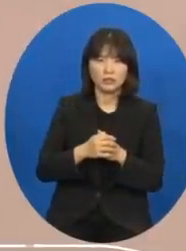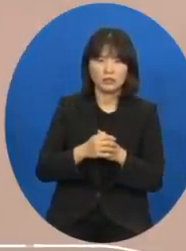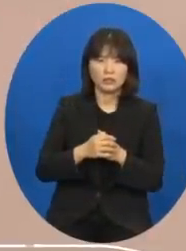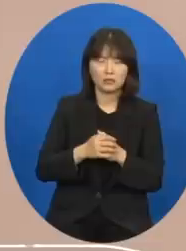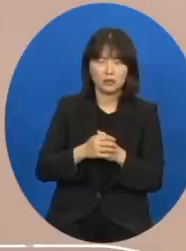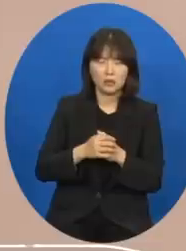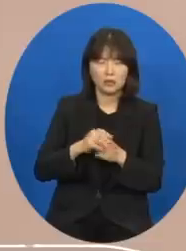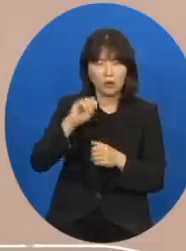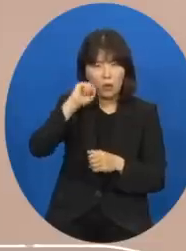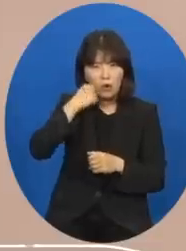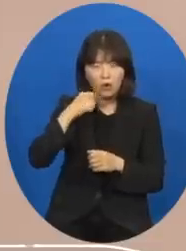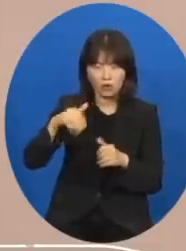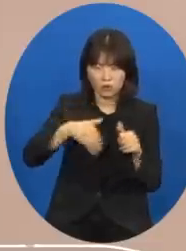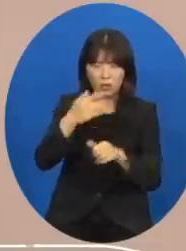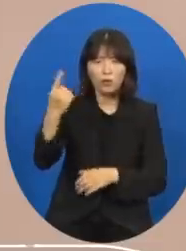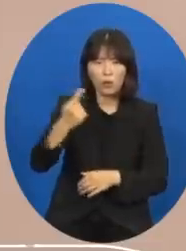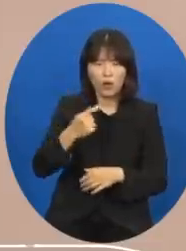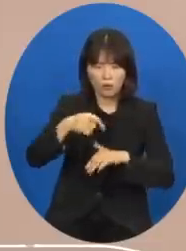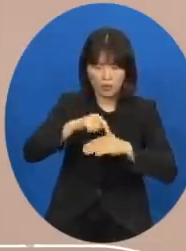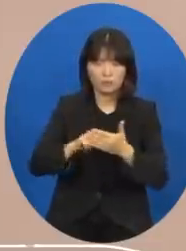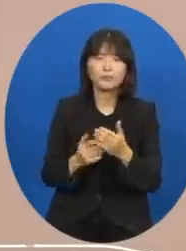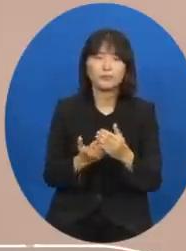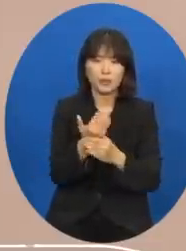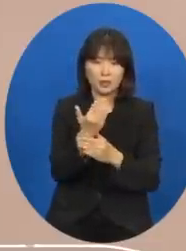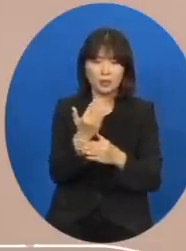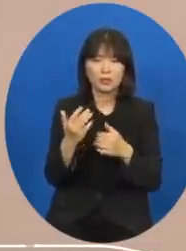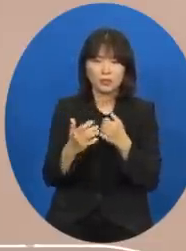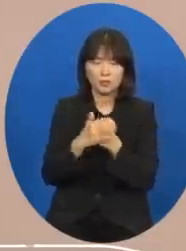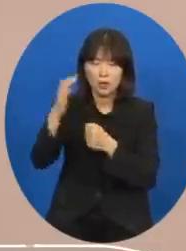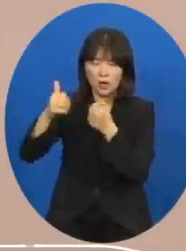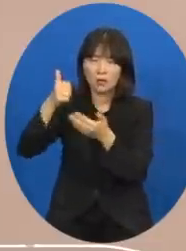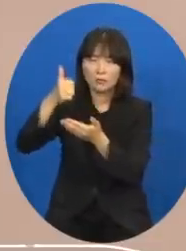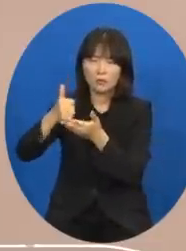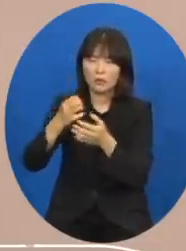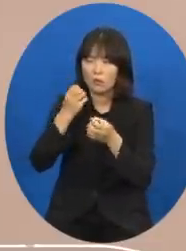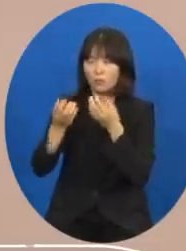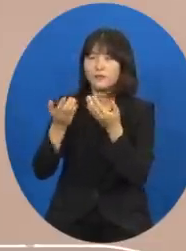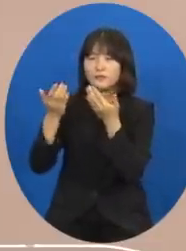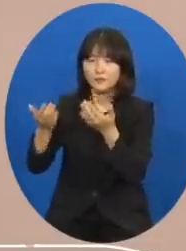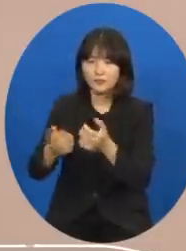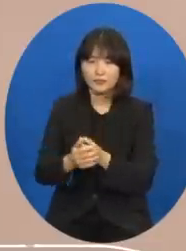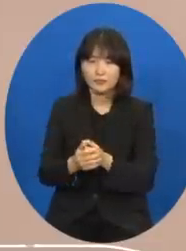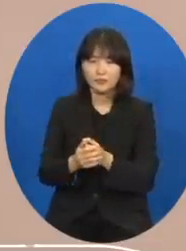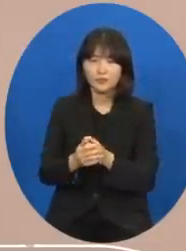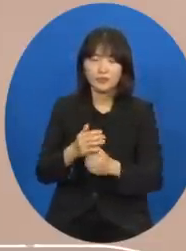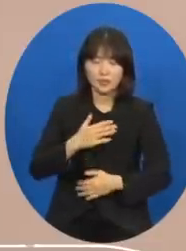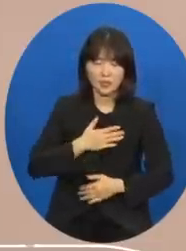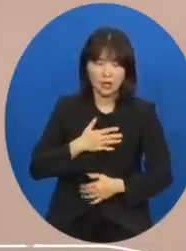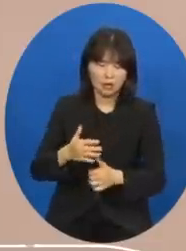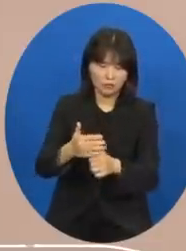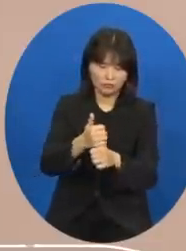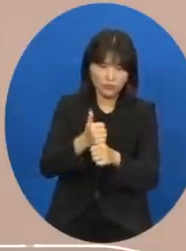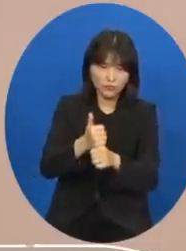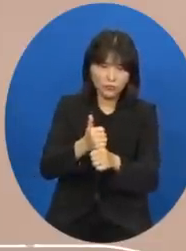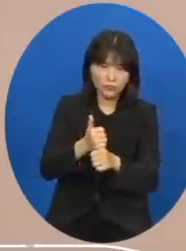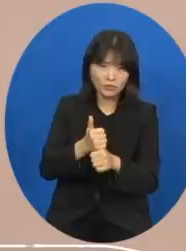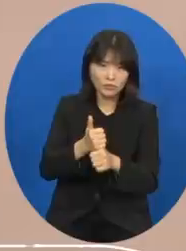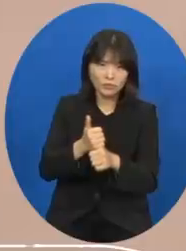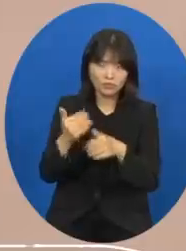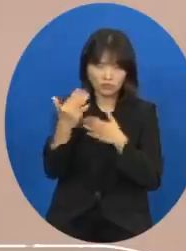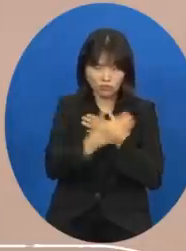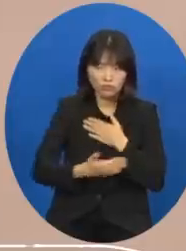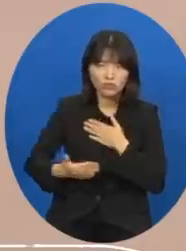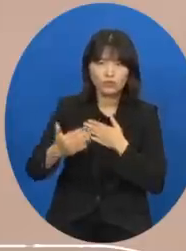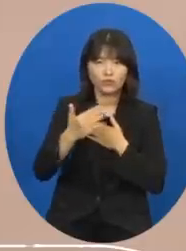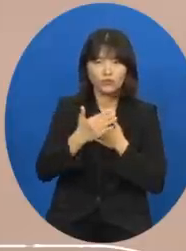그런 마음이 들었어요. 하나님 앞에 고백했습니다. 하나님, 제가 붙잡고 있는 이